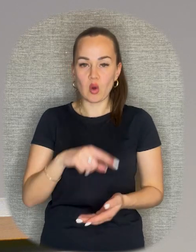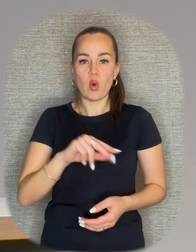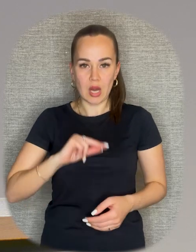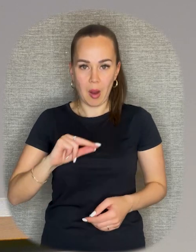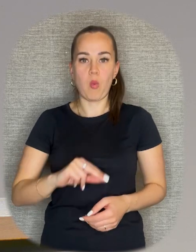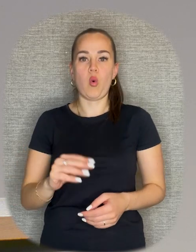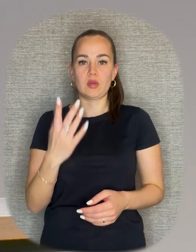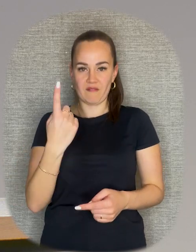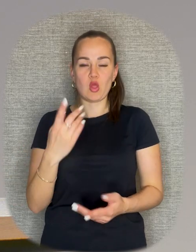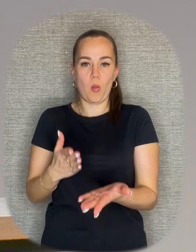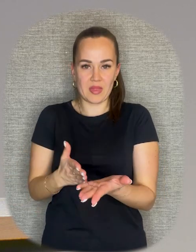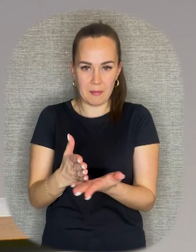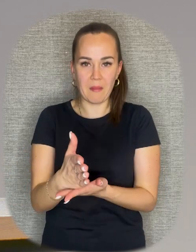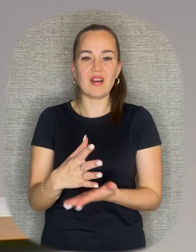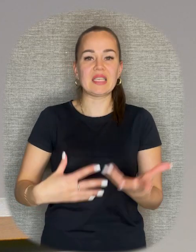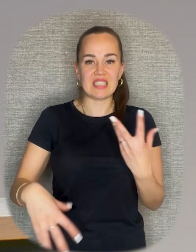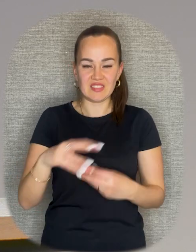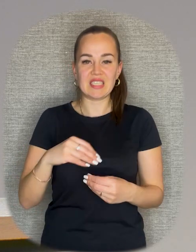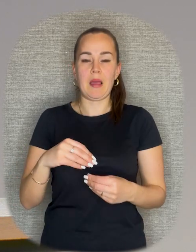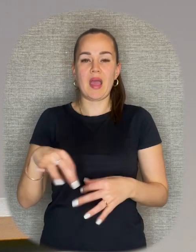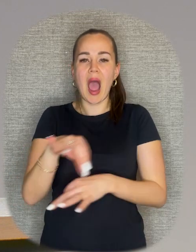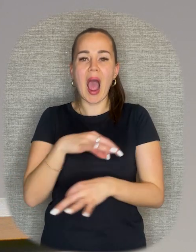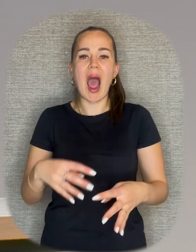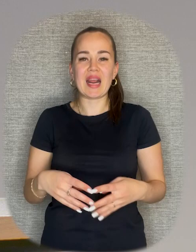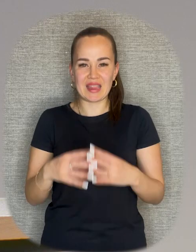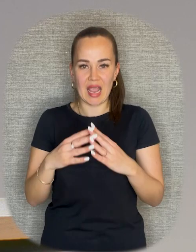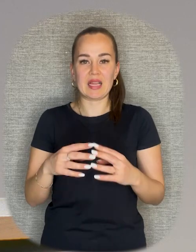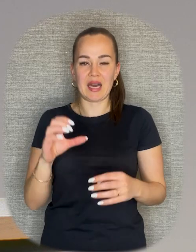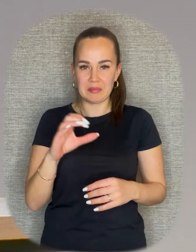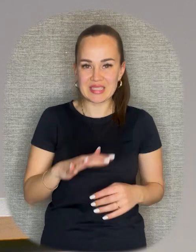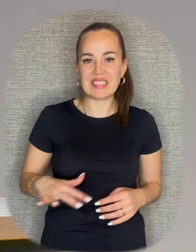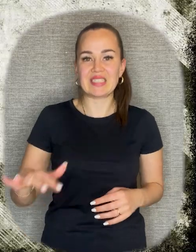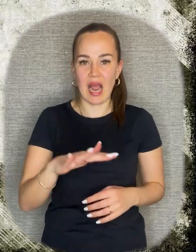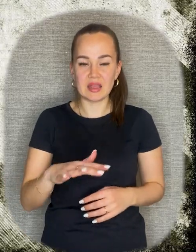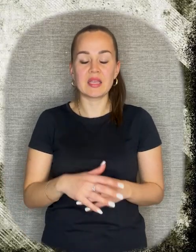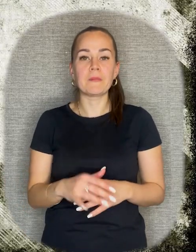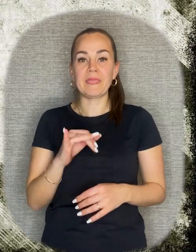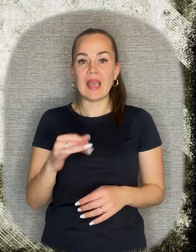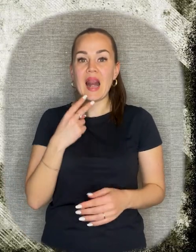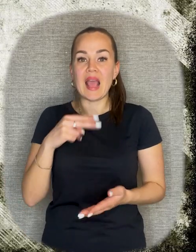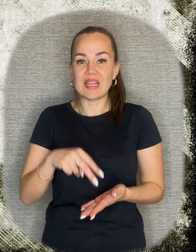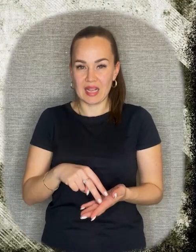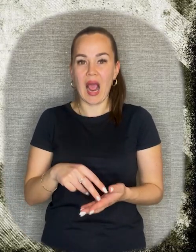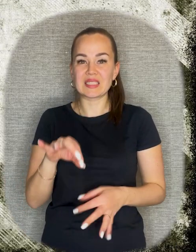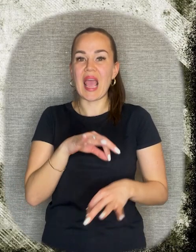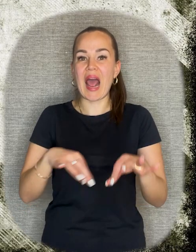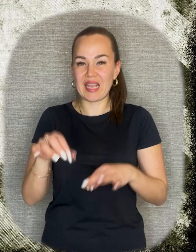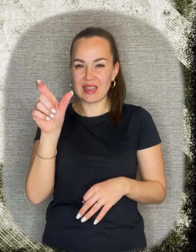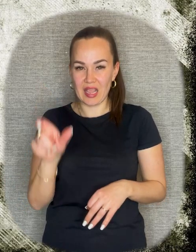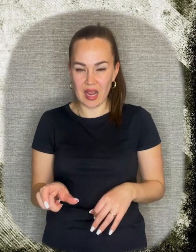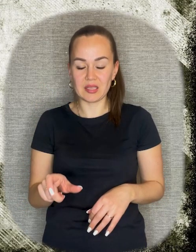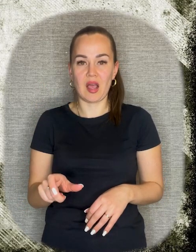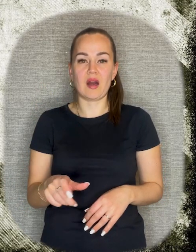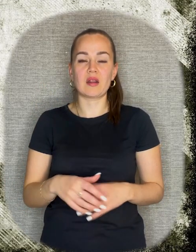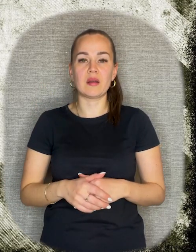городов А работал вот в одном фарватере со всеми архитекторами страны Ну и конечно для ленинградских архитекторов